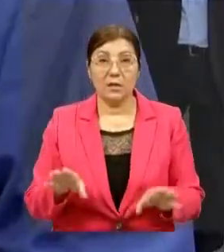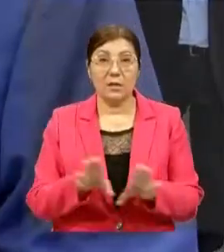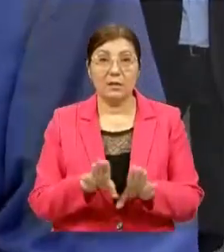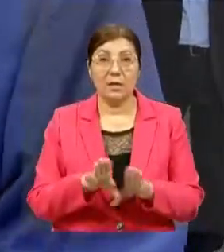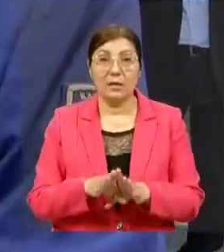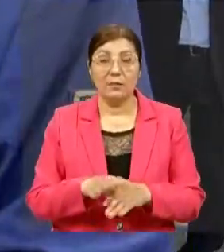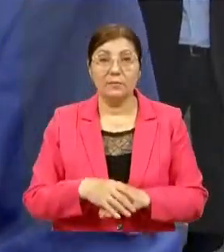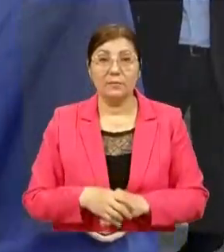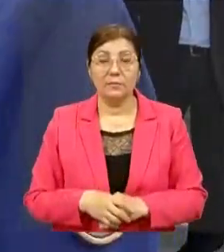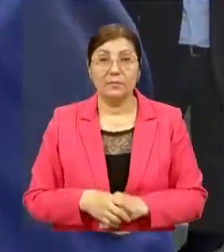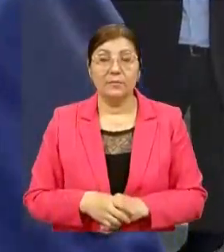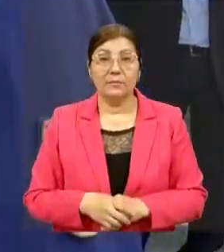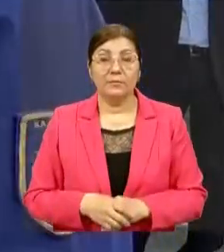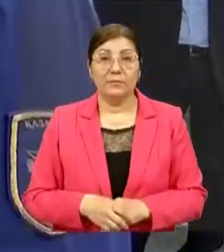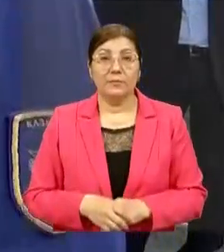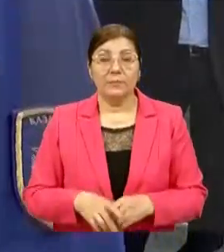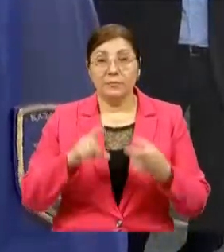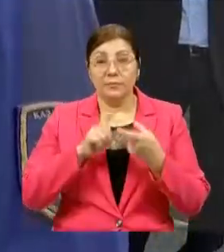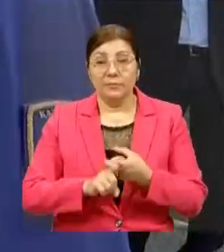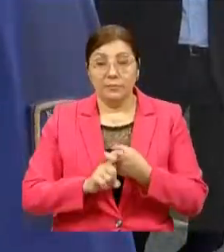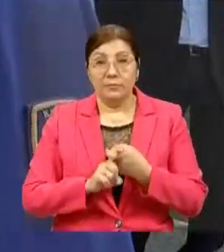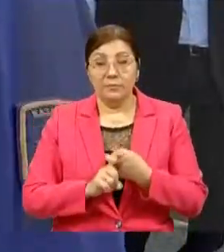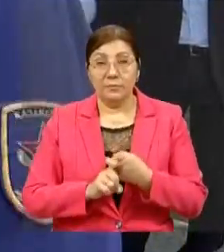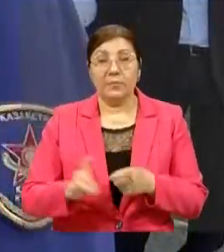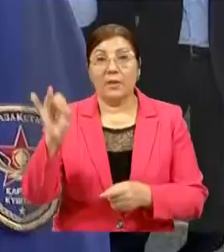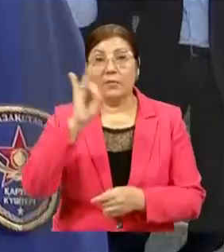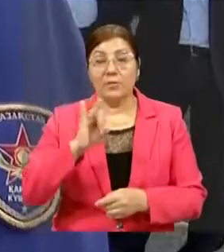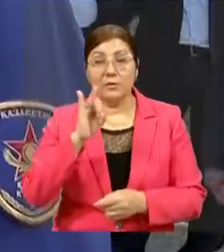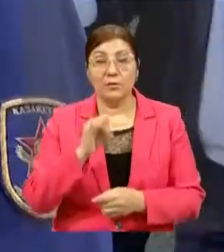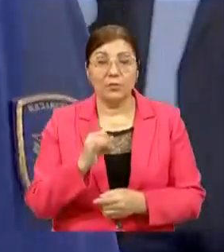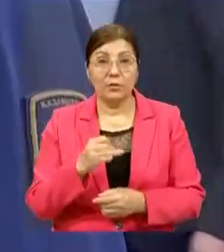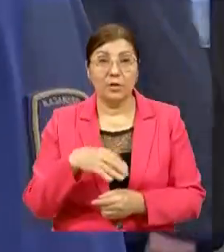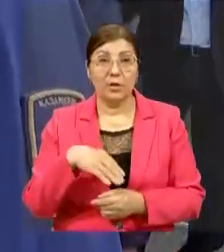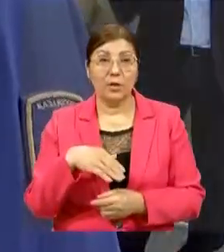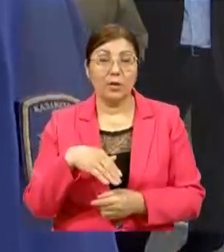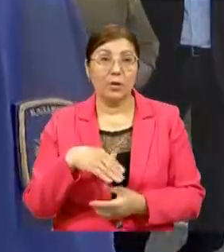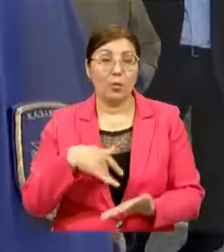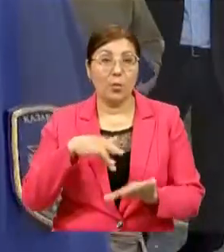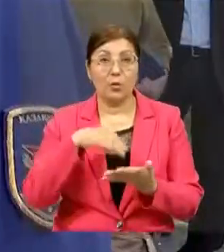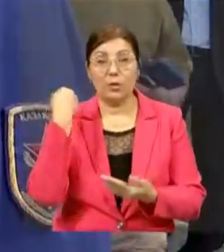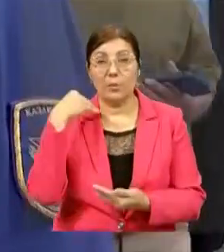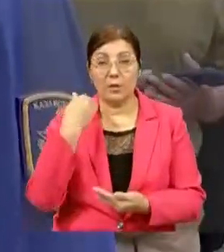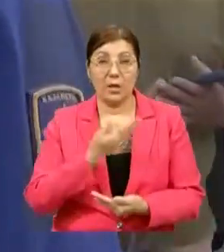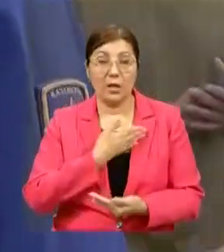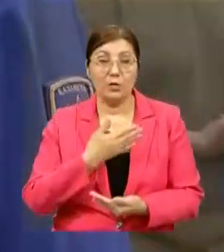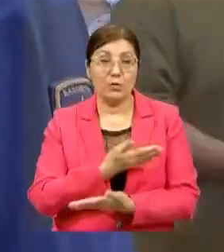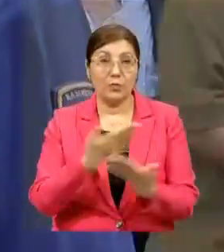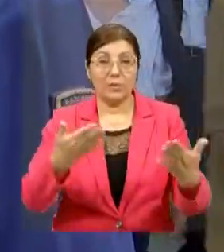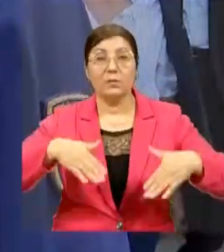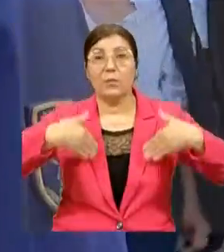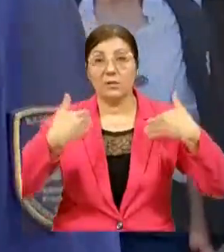так тесно вписалась в историю этого города Я хотел бы всех жителей